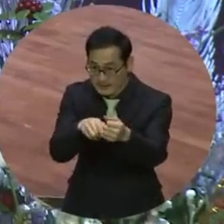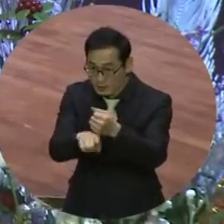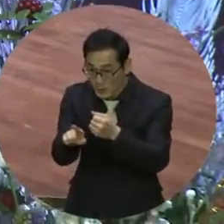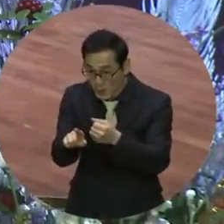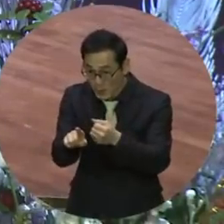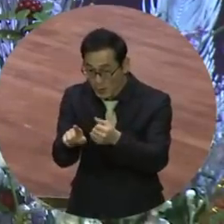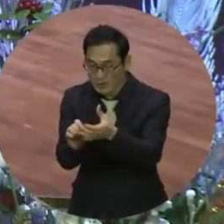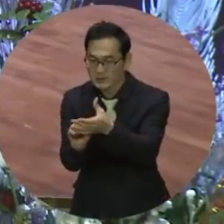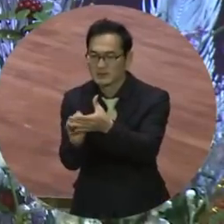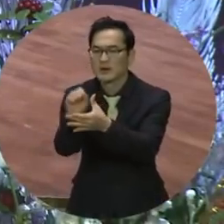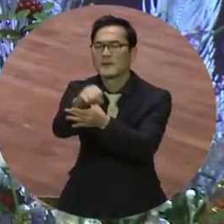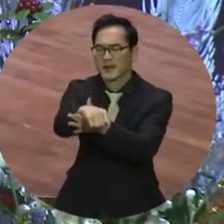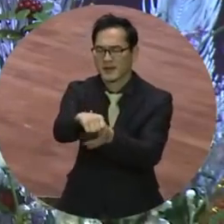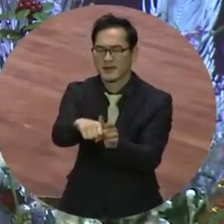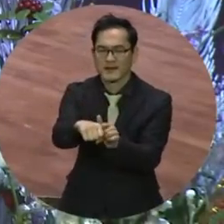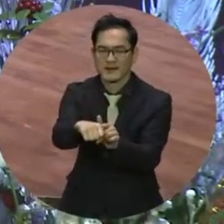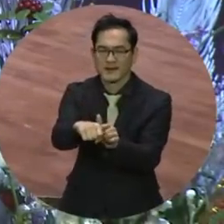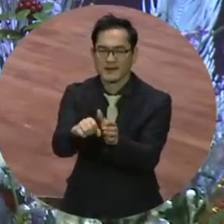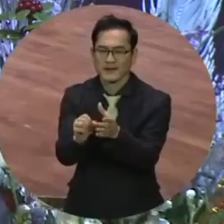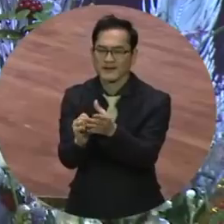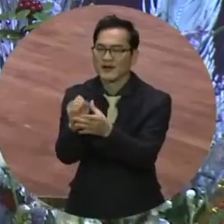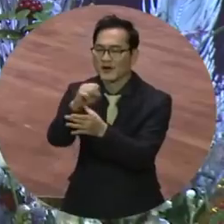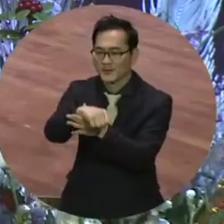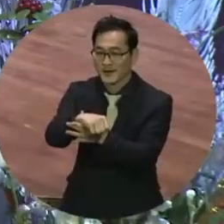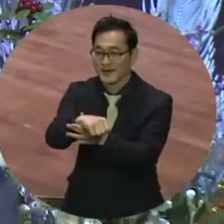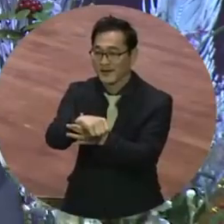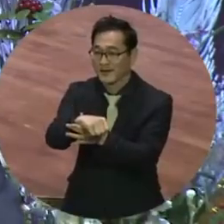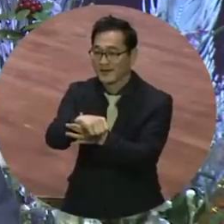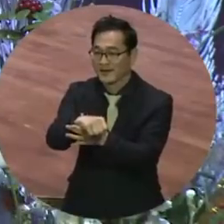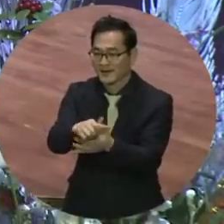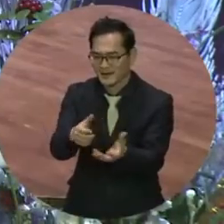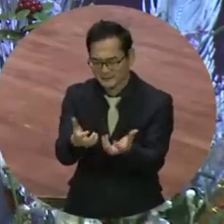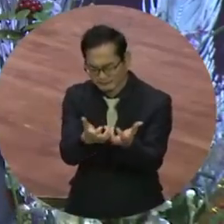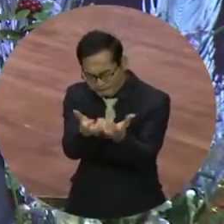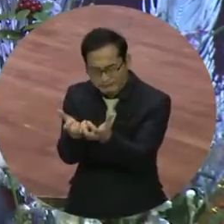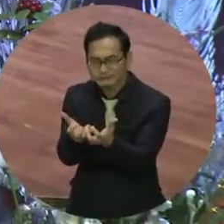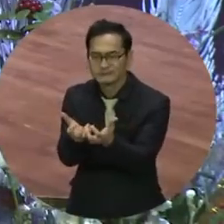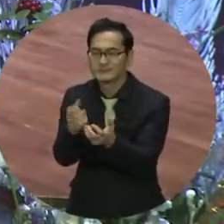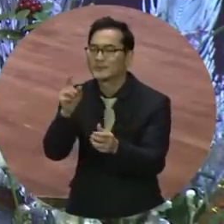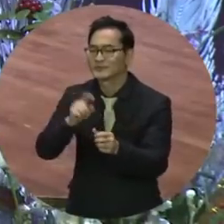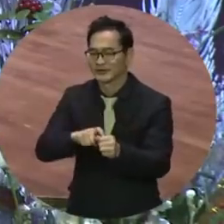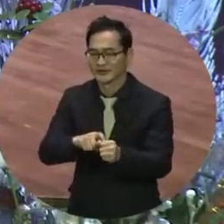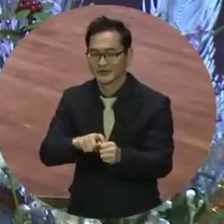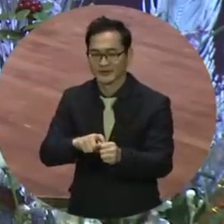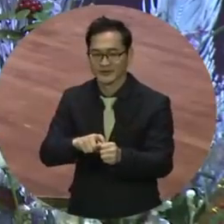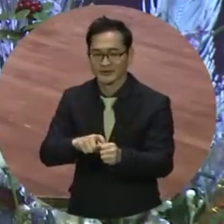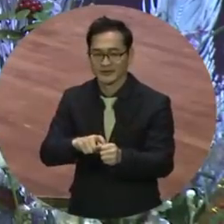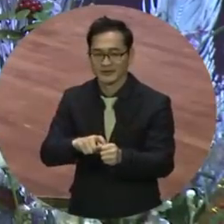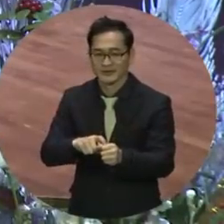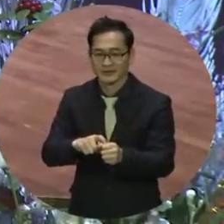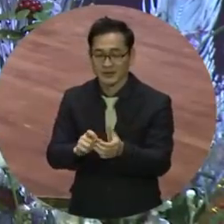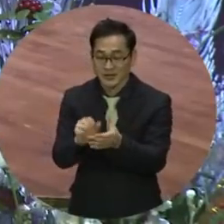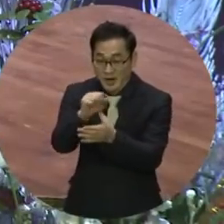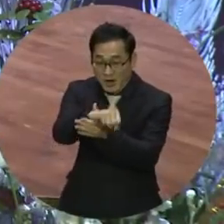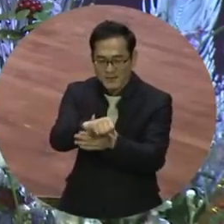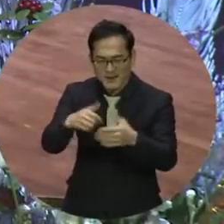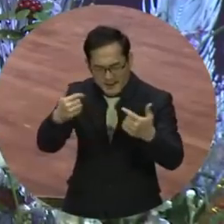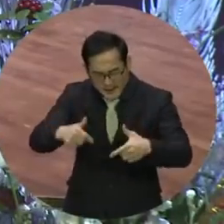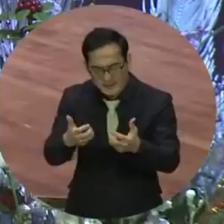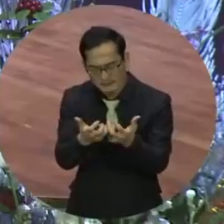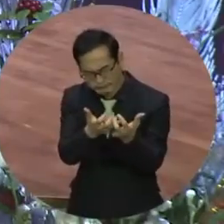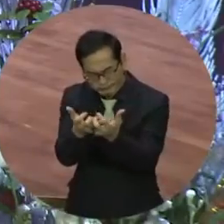많이 맺게 하기 위해서. 청지기를 택해서 열매를 맺게 하고 그 열매가 뭐 항상 있게 하려 합니다.